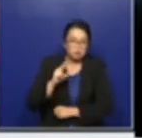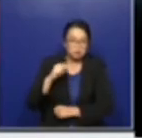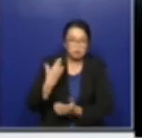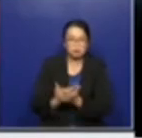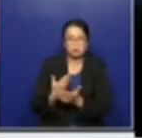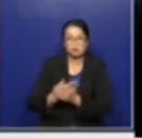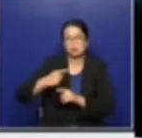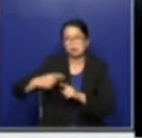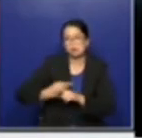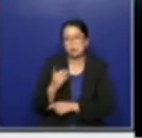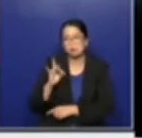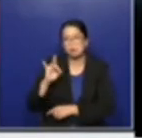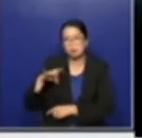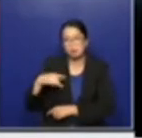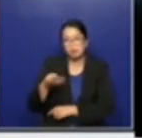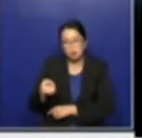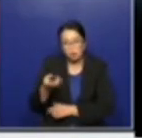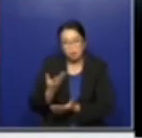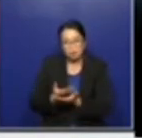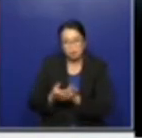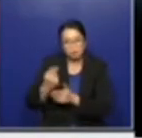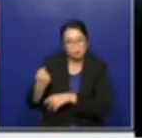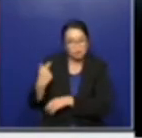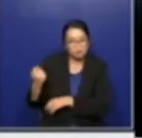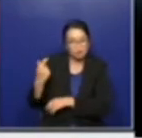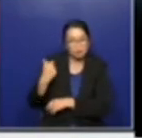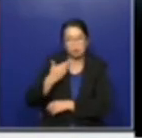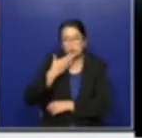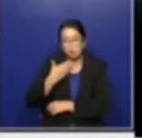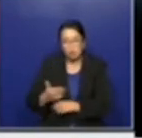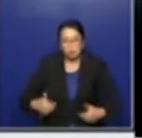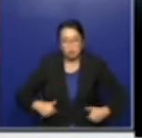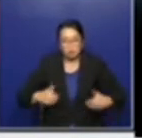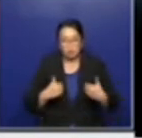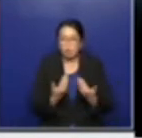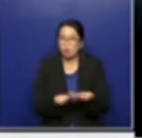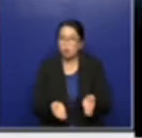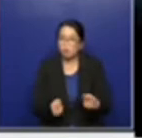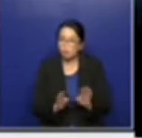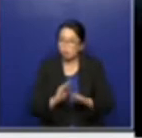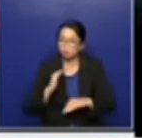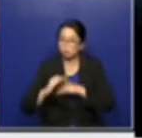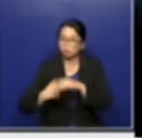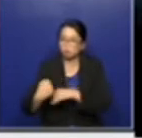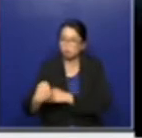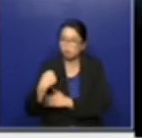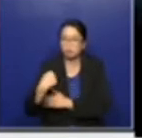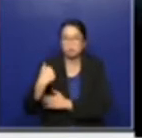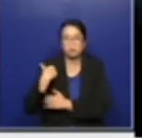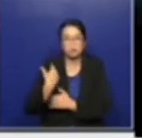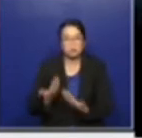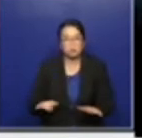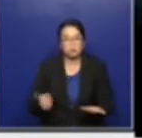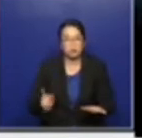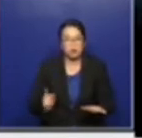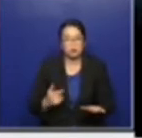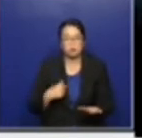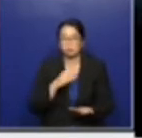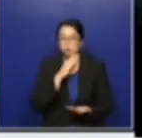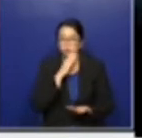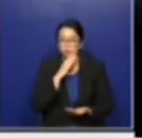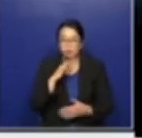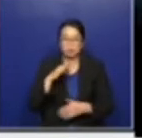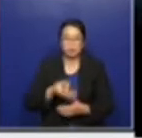ค่ 8,000 บาทเป็นลูกจ้างถามว่าชีวิตครอบครัวเขาจะมีความมั่นคงหรือไม่ถ้าหากว่าเป็นดังนั้